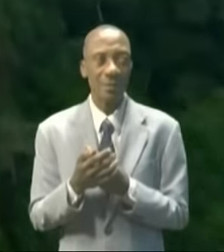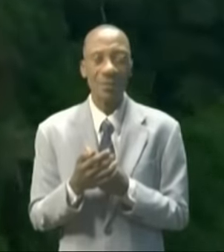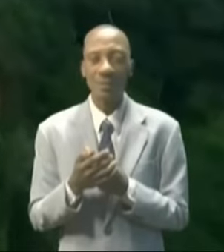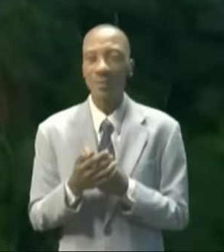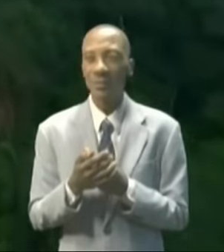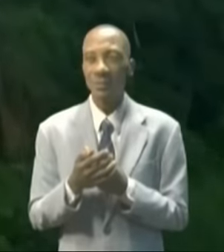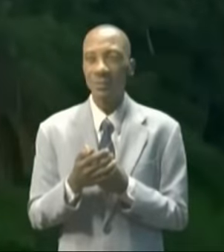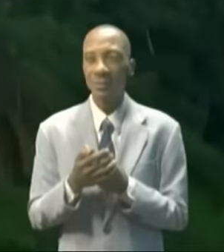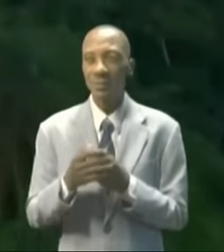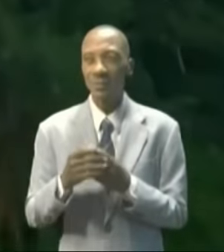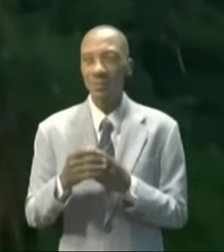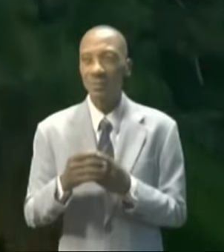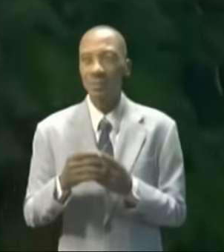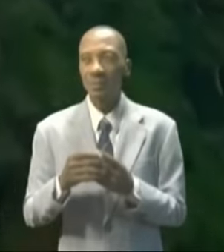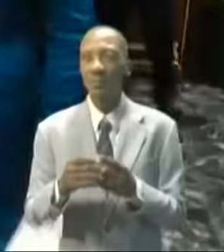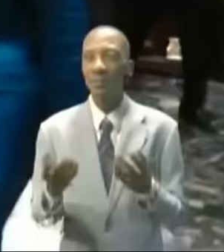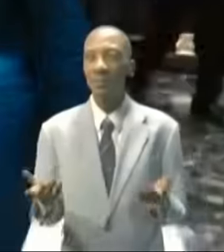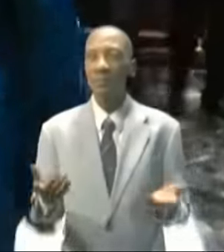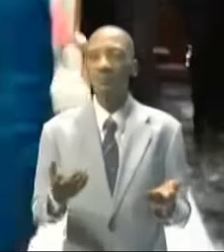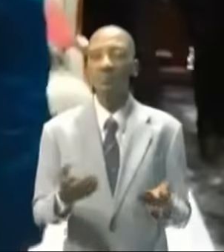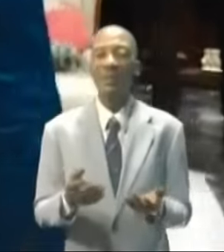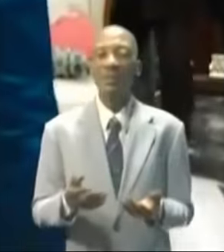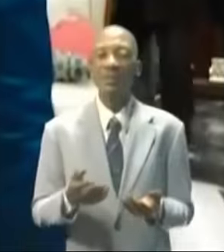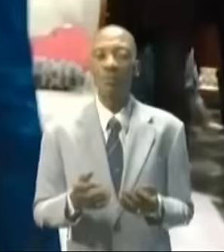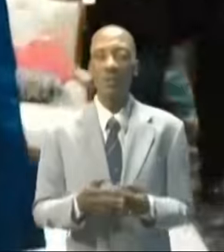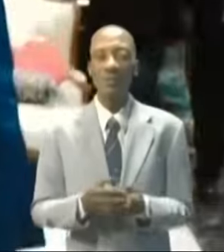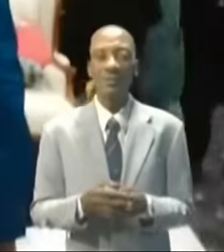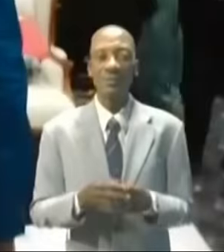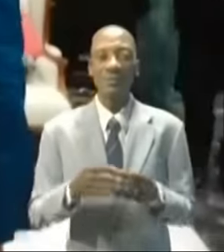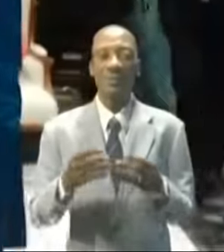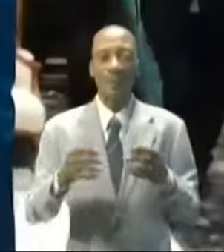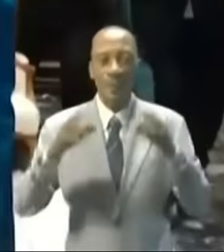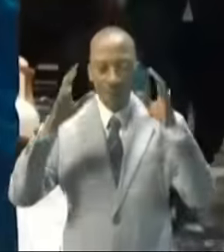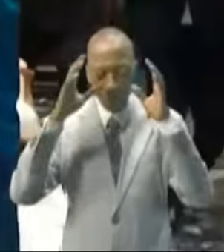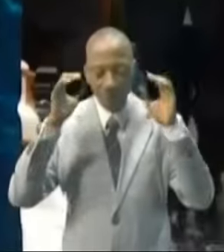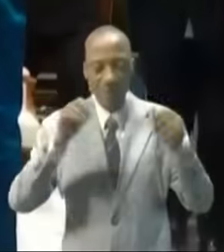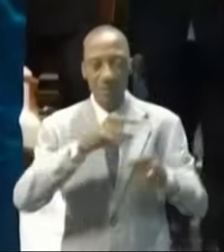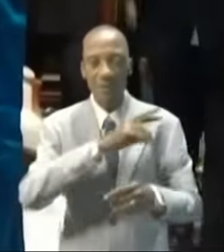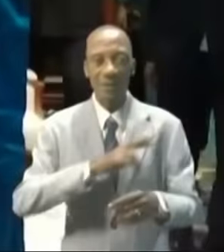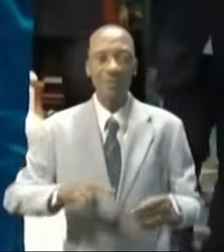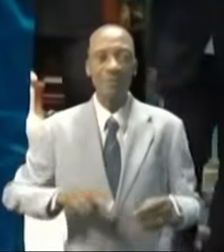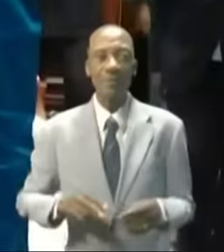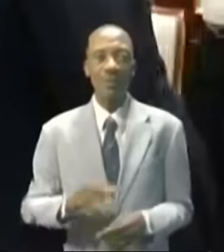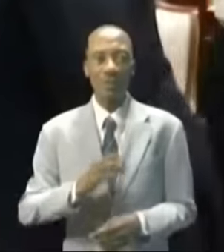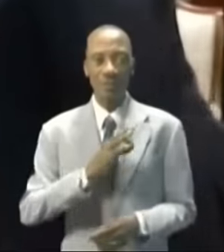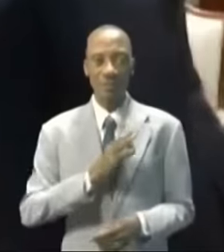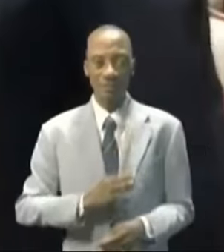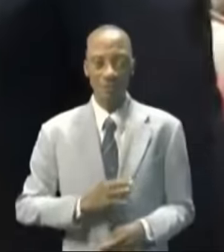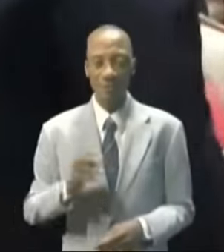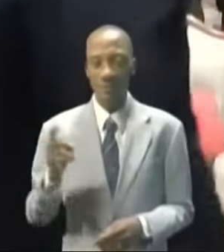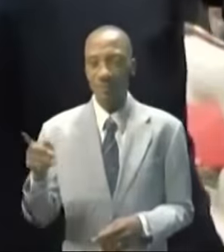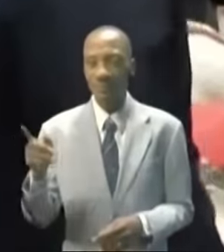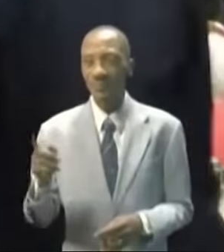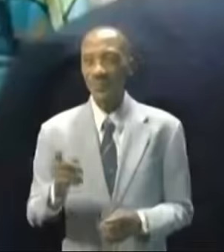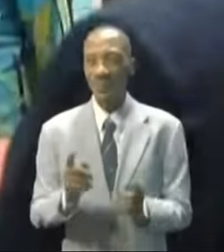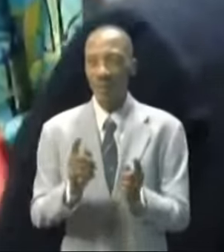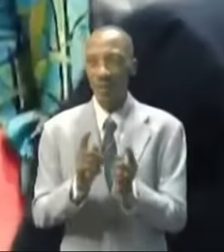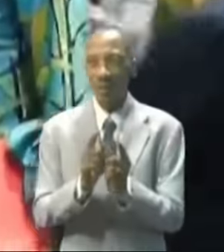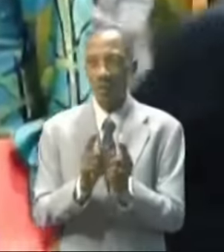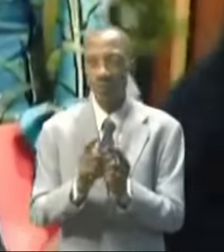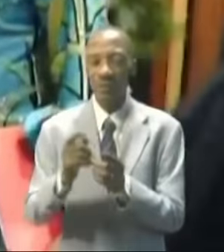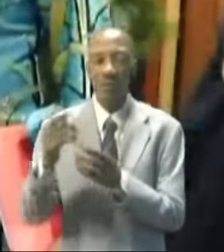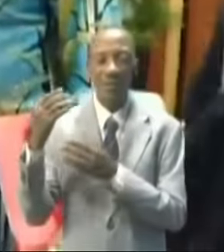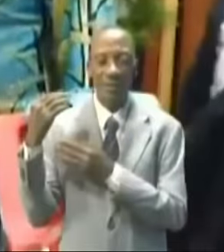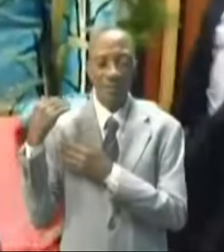danger le bassin du Congo. Le président de la République, Félix-Antoine Tshisekedi Tshilombo, a reçu en début de soirée de ce